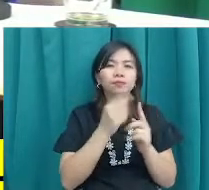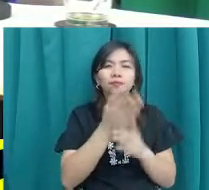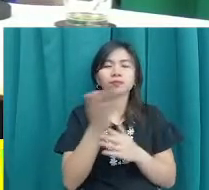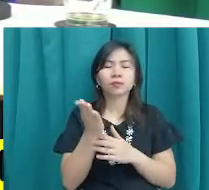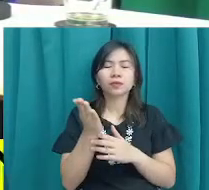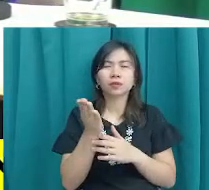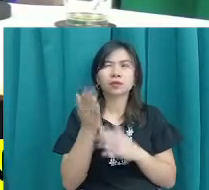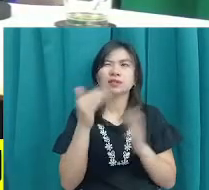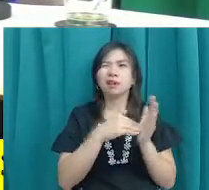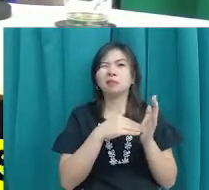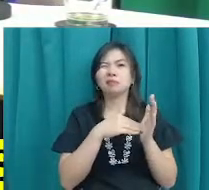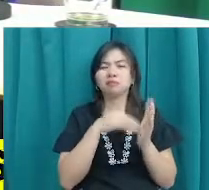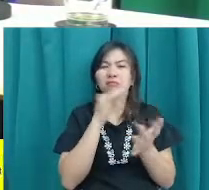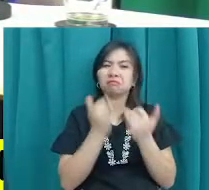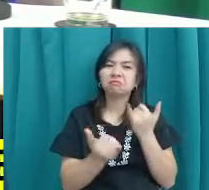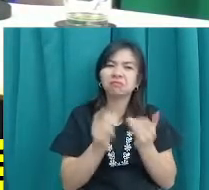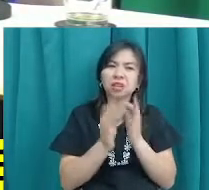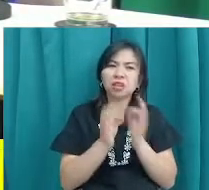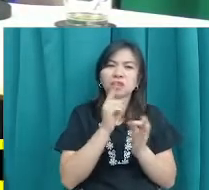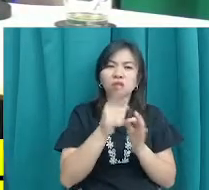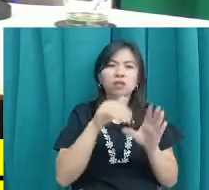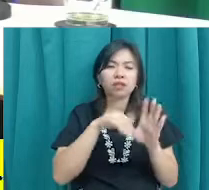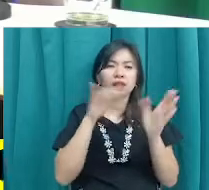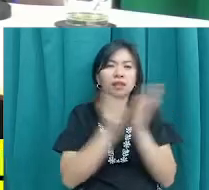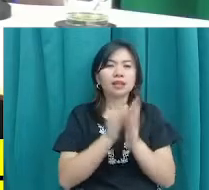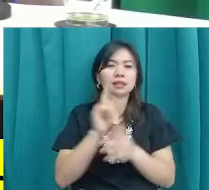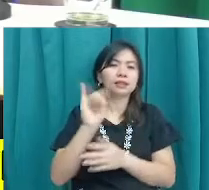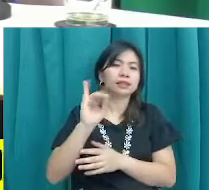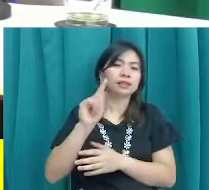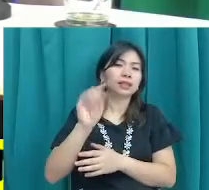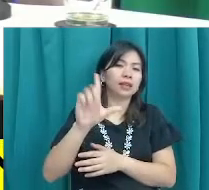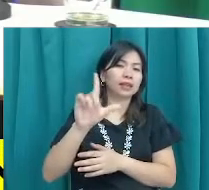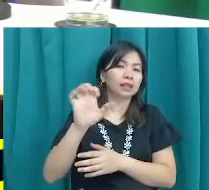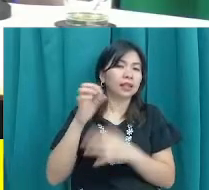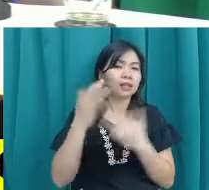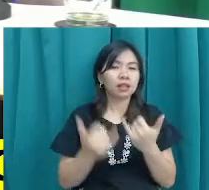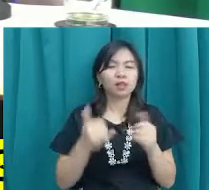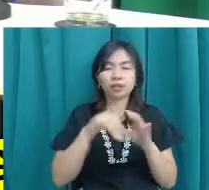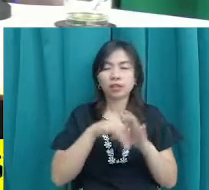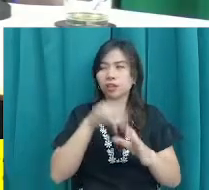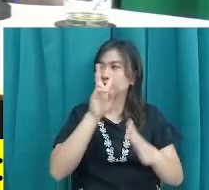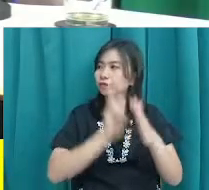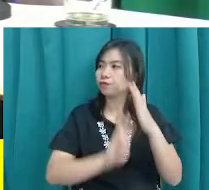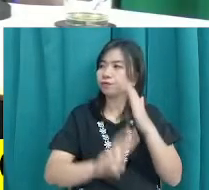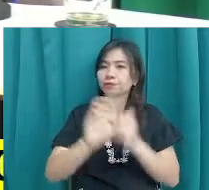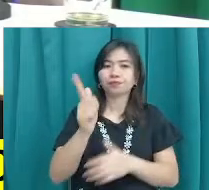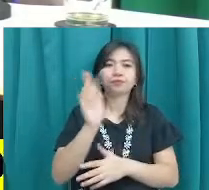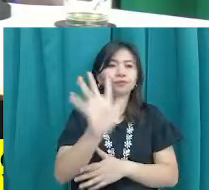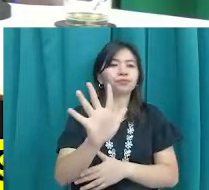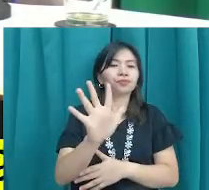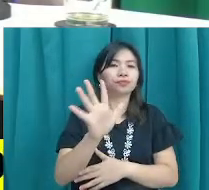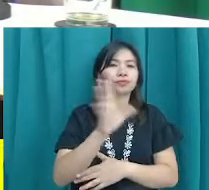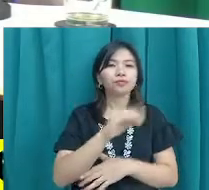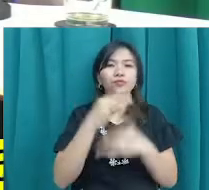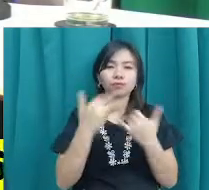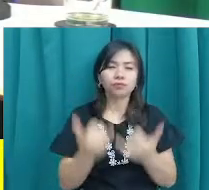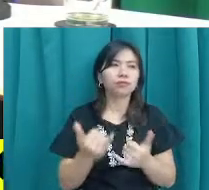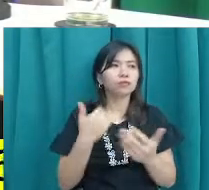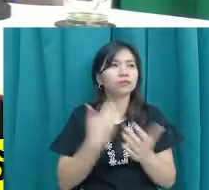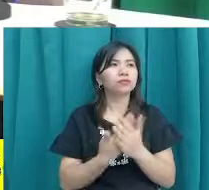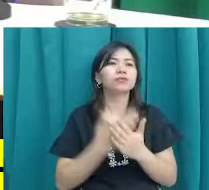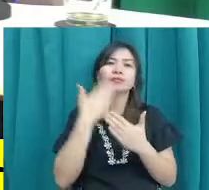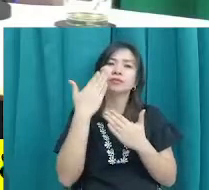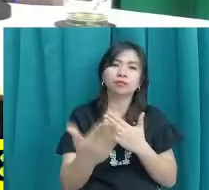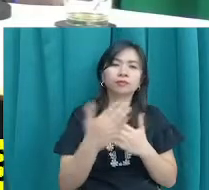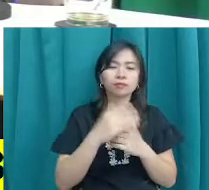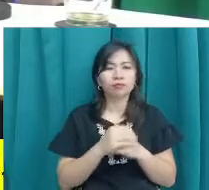iyo, ang titulo na yan, babagsak ka sa verse 25. Ang kasunod na magiging title mo, Mr. and Mrs. Judas